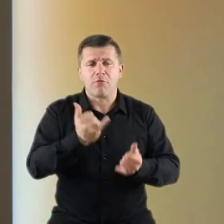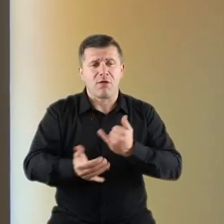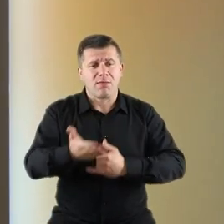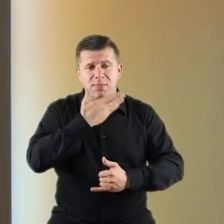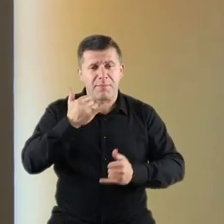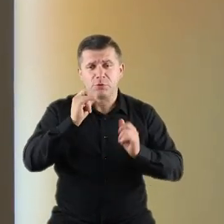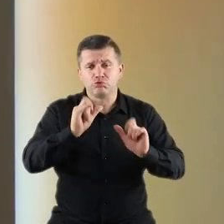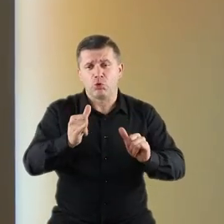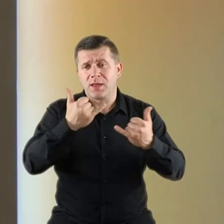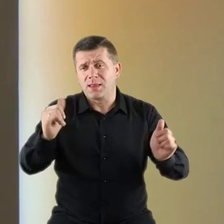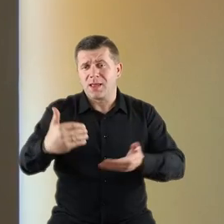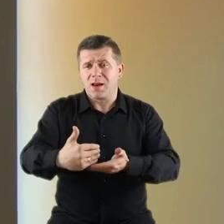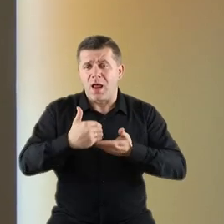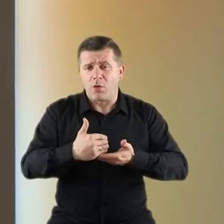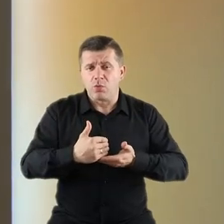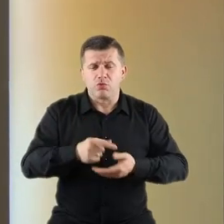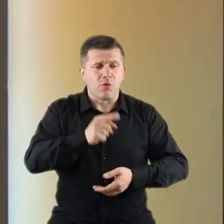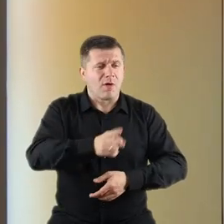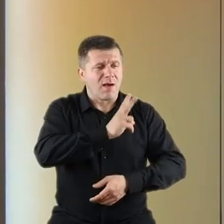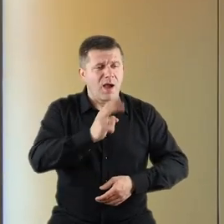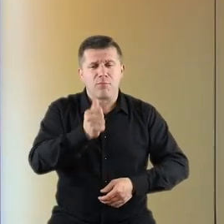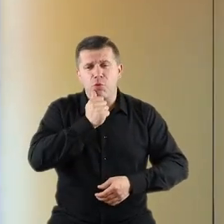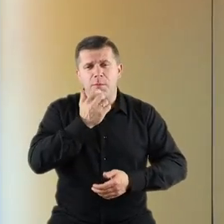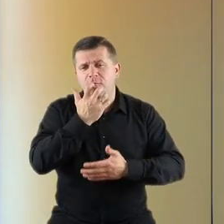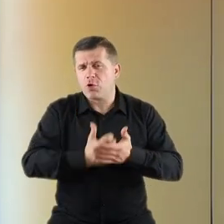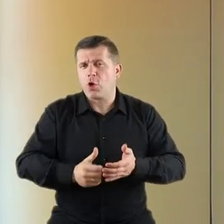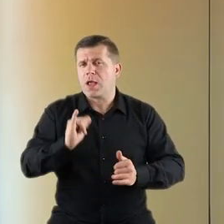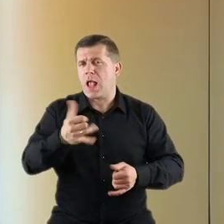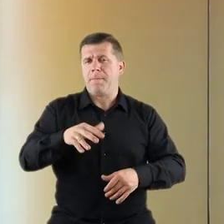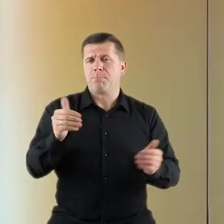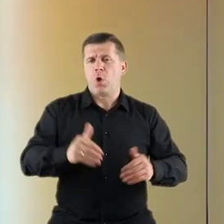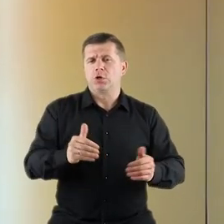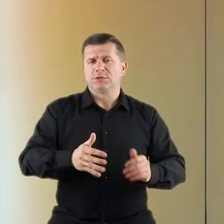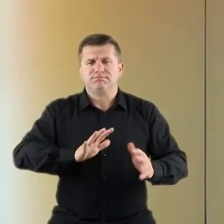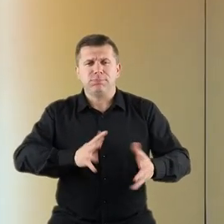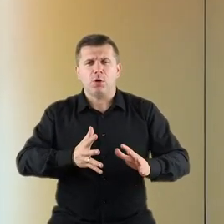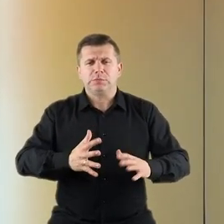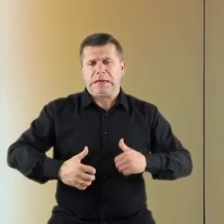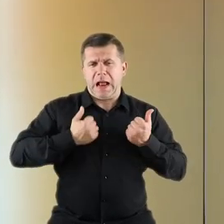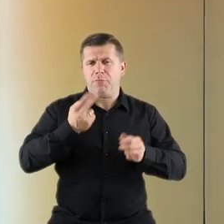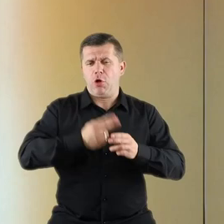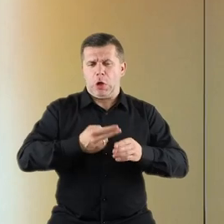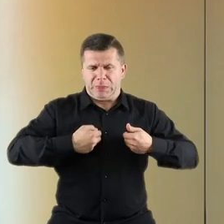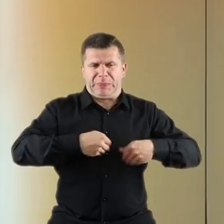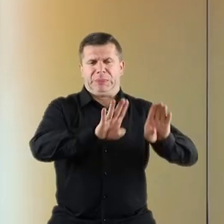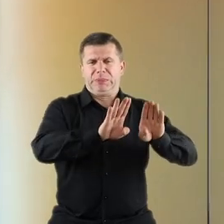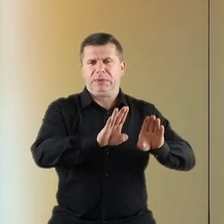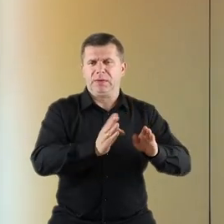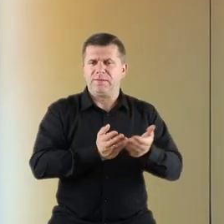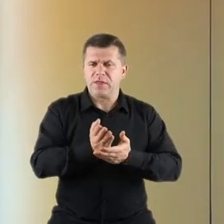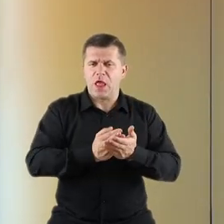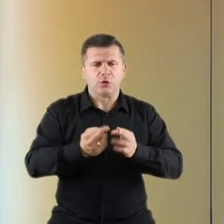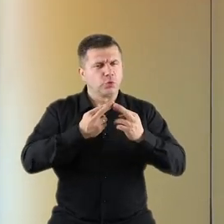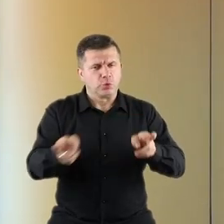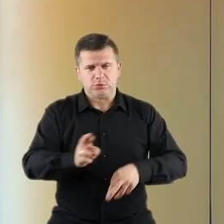każdy z nas wykorzysta każdą możliwą sposobność żeby tej choroby się pozbyć Wierzymy w różne rzeczy